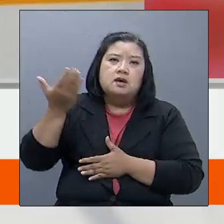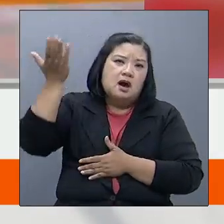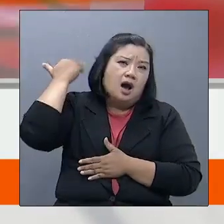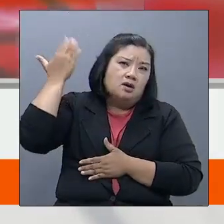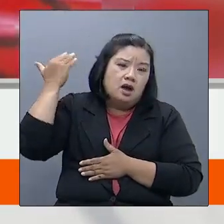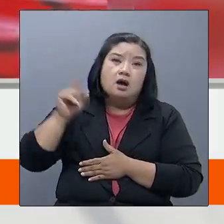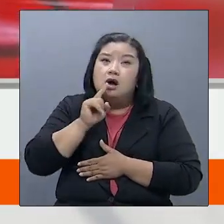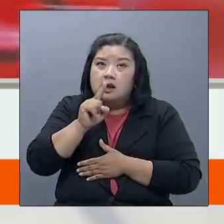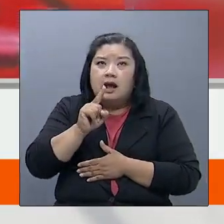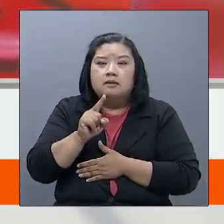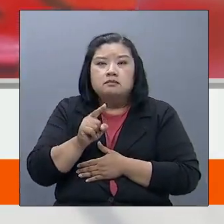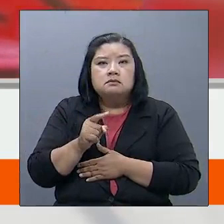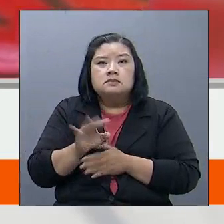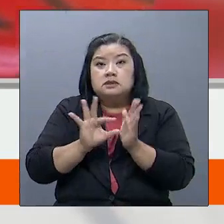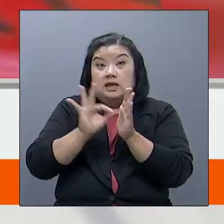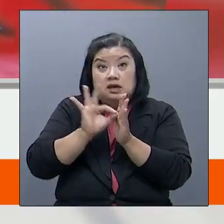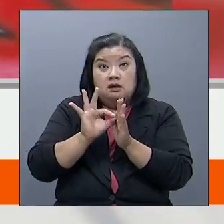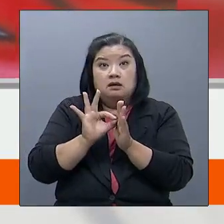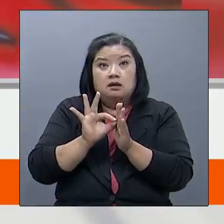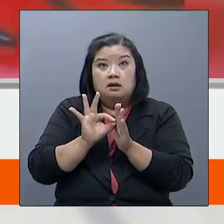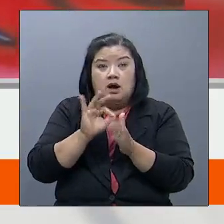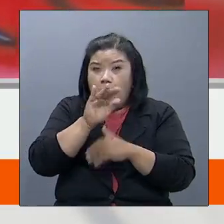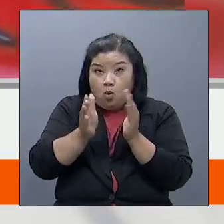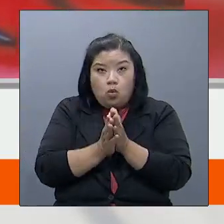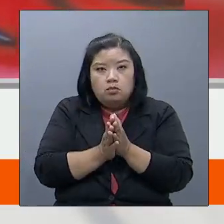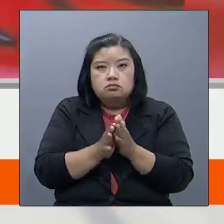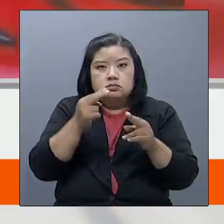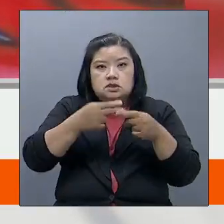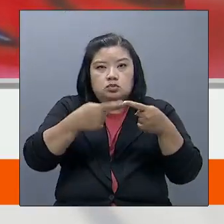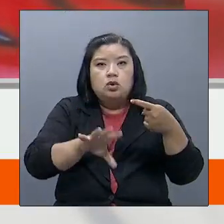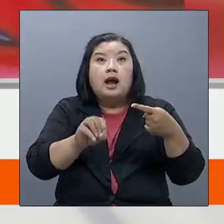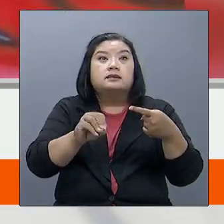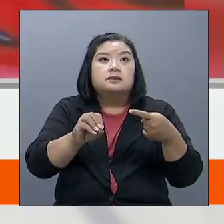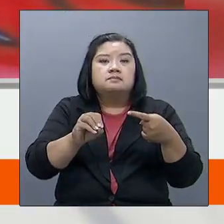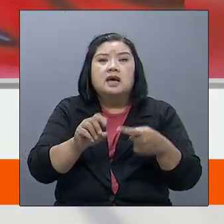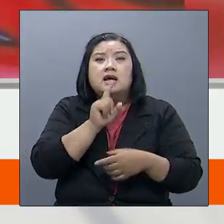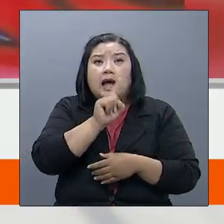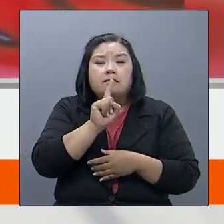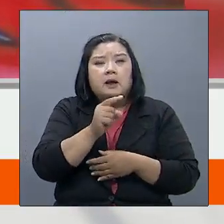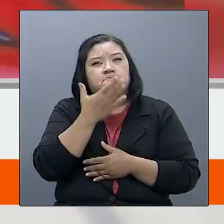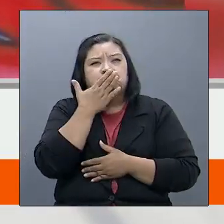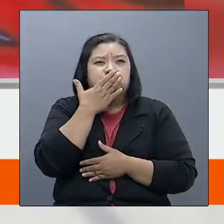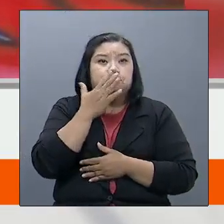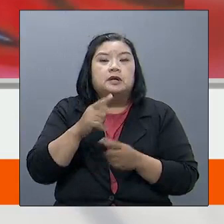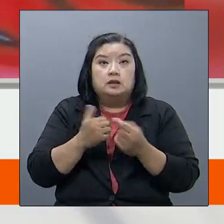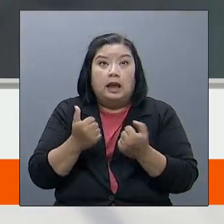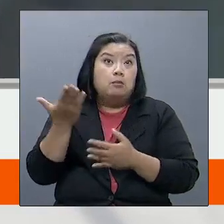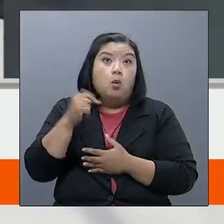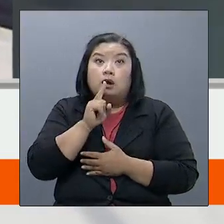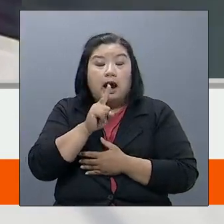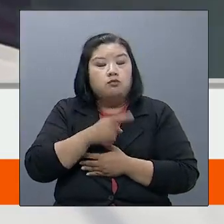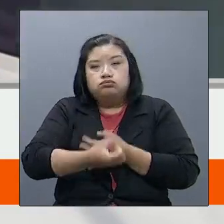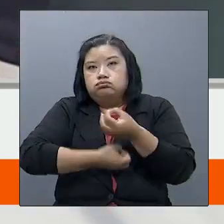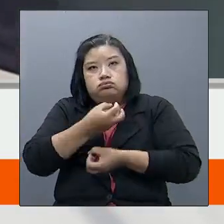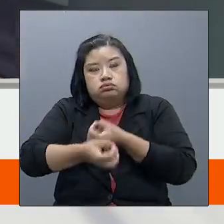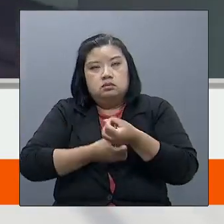ว่า50แบบของสติ๊กเกอร์เนี่ยใครเป็นคนทำคุณอภิชาติก็ไม่ยอมเล่าสักทีจนกระทั่งเมื่อวานนี้เนี่ยเปิดเผยค่ะ49สติ๊กเก